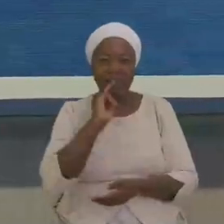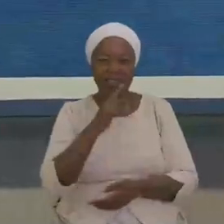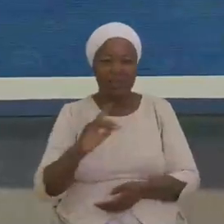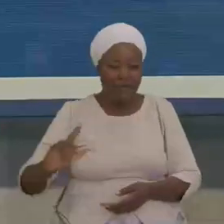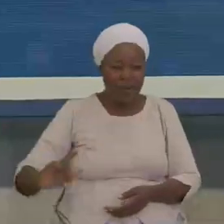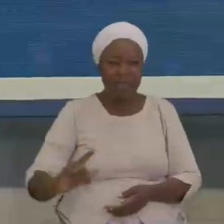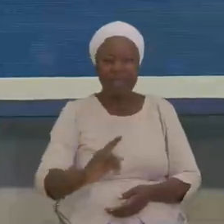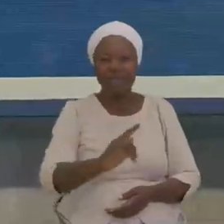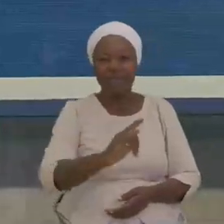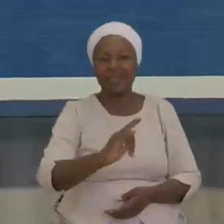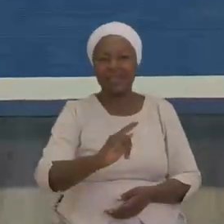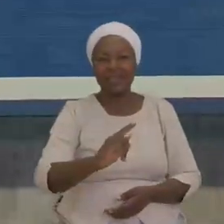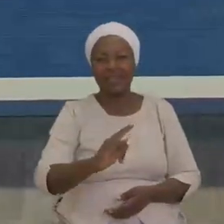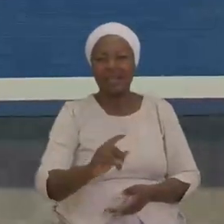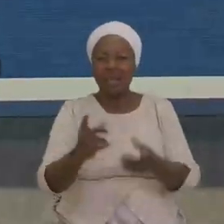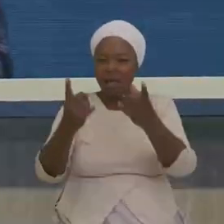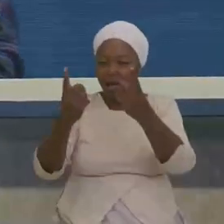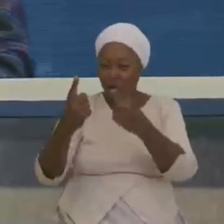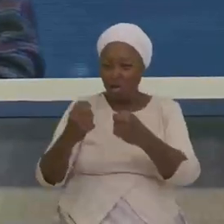Ça, c'est le vol